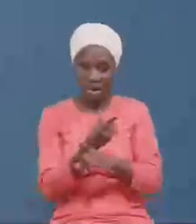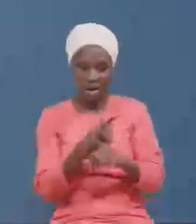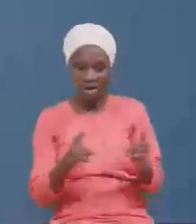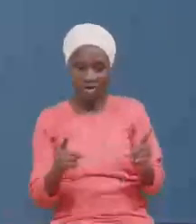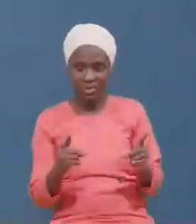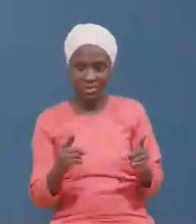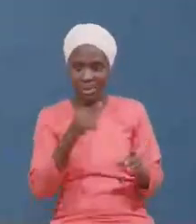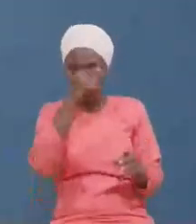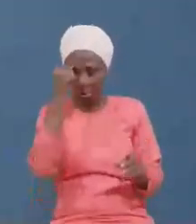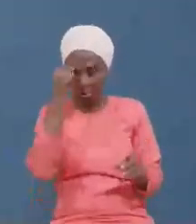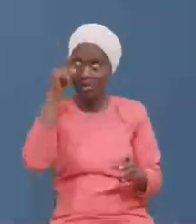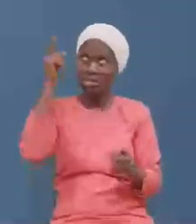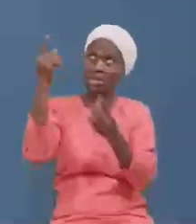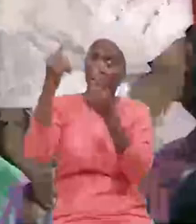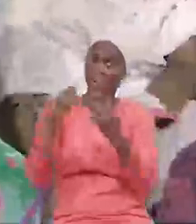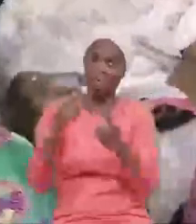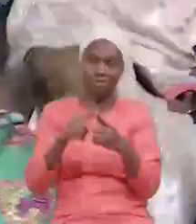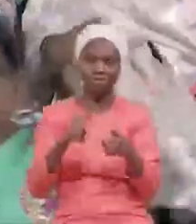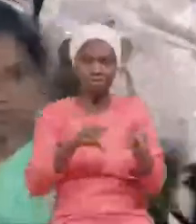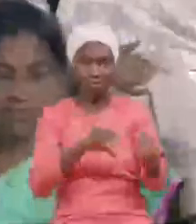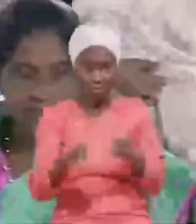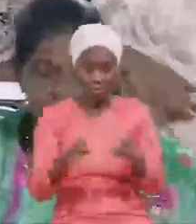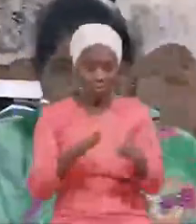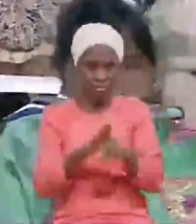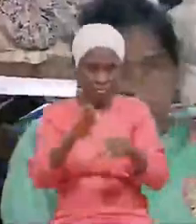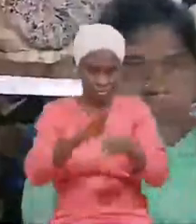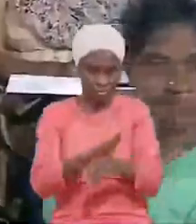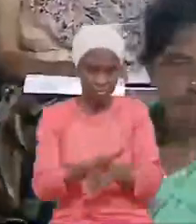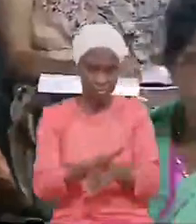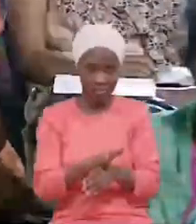Il libère parce qu'il vient accomplir.